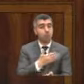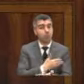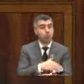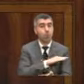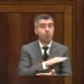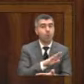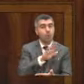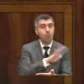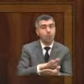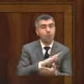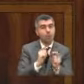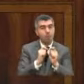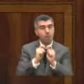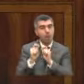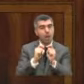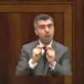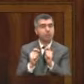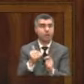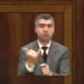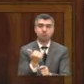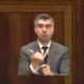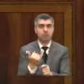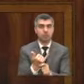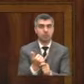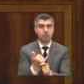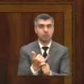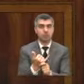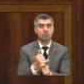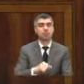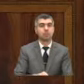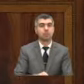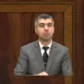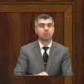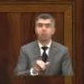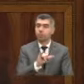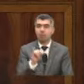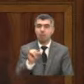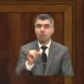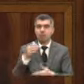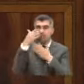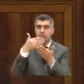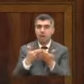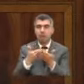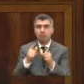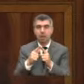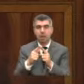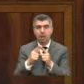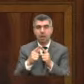ويكون النقاش ما بيناتنا في واحد المستوى. ما كنظنش انه المغاربه كيتسناو اننا شي كيضحك على